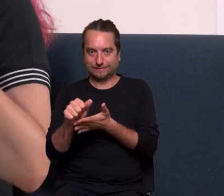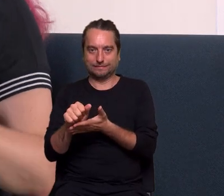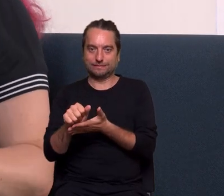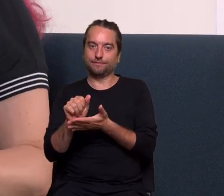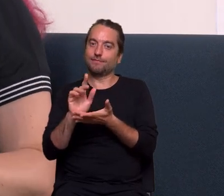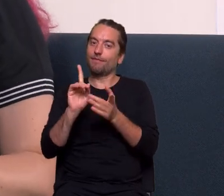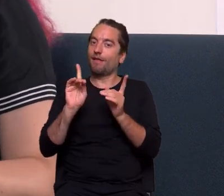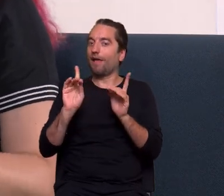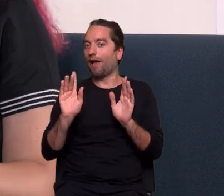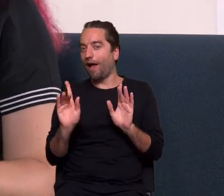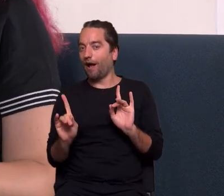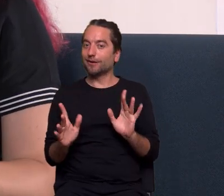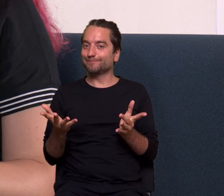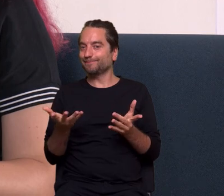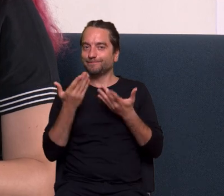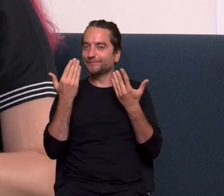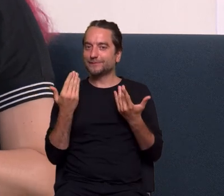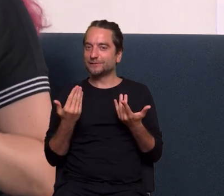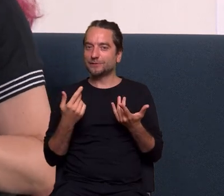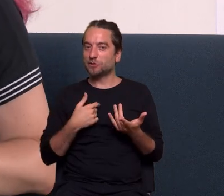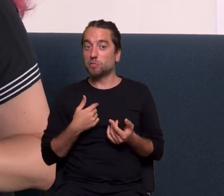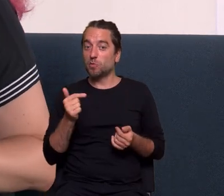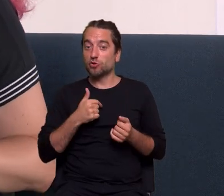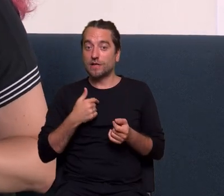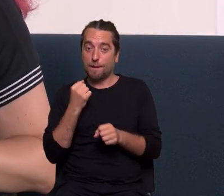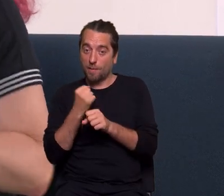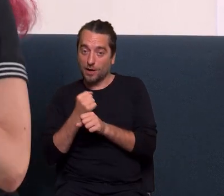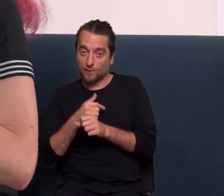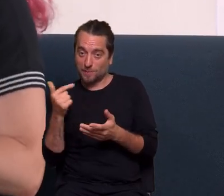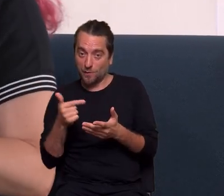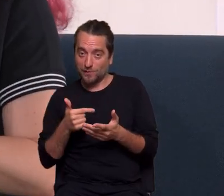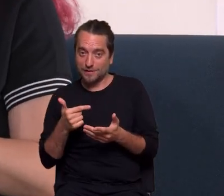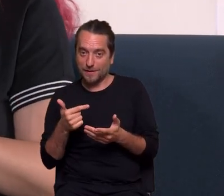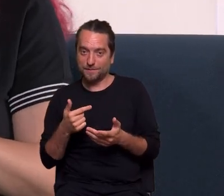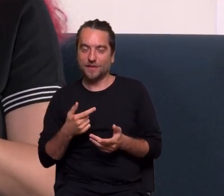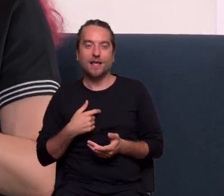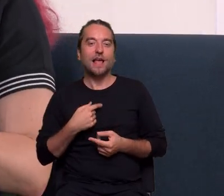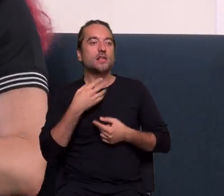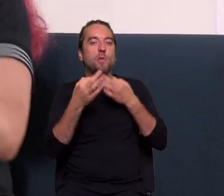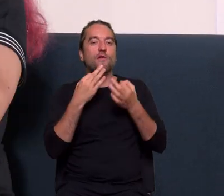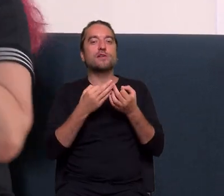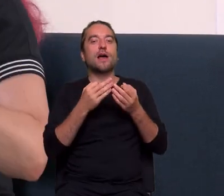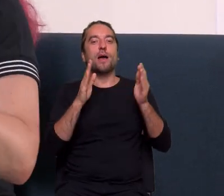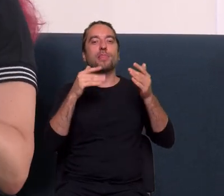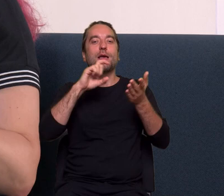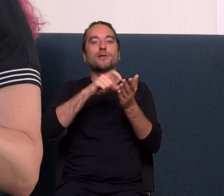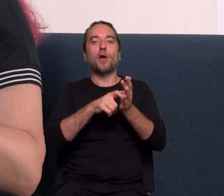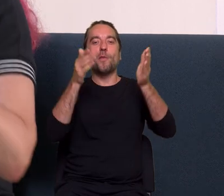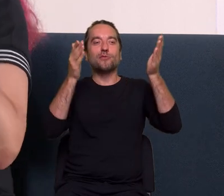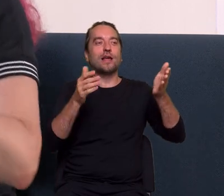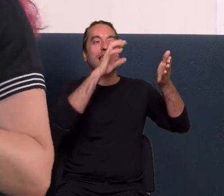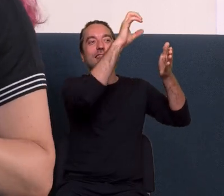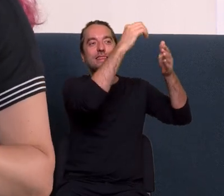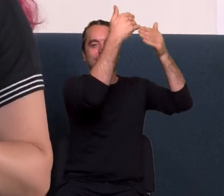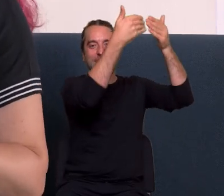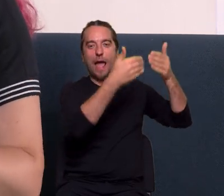z chęcią takie studium napisała właśnie. I czy mogę coś o tapecie jeszcze dorzucić? Bo byłam jedyną osobą bez historii z tapetą. Więc to